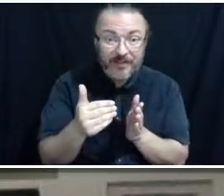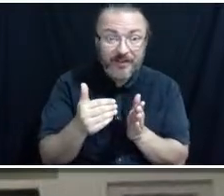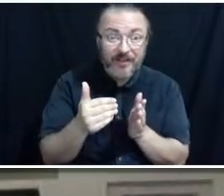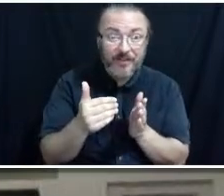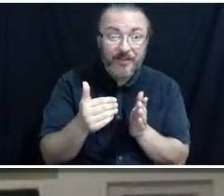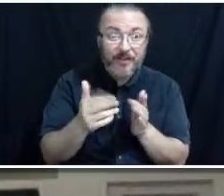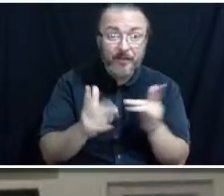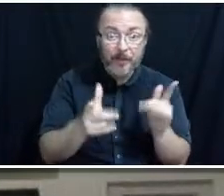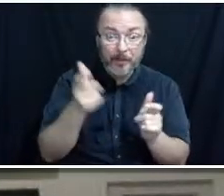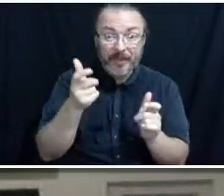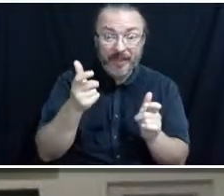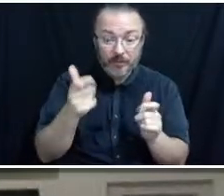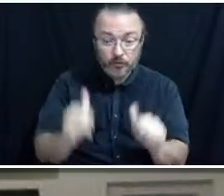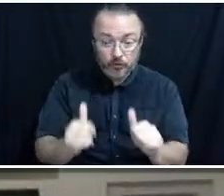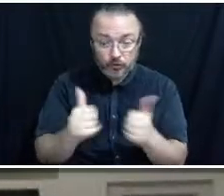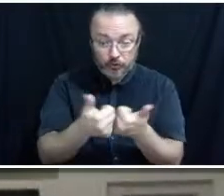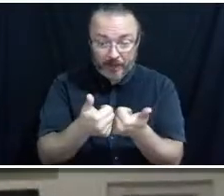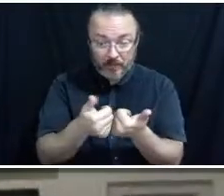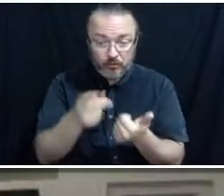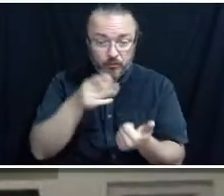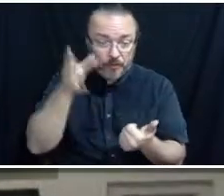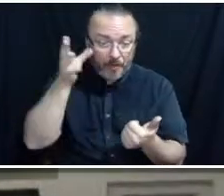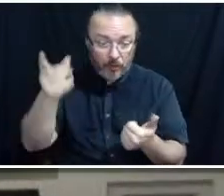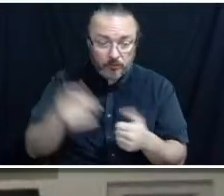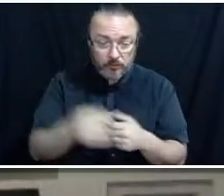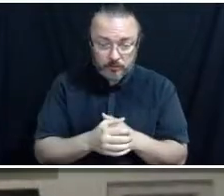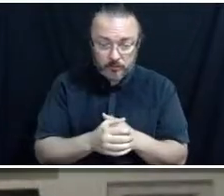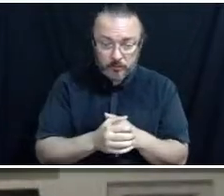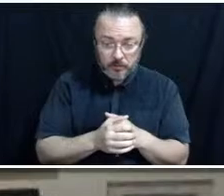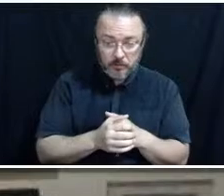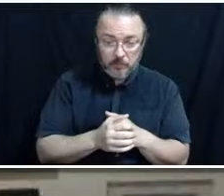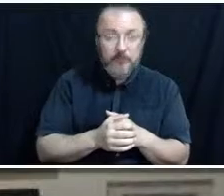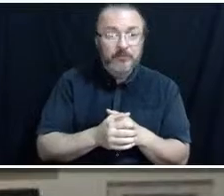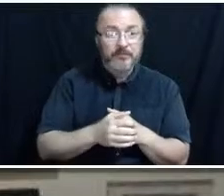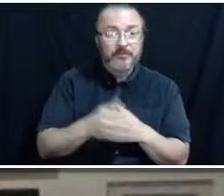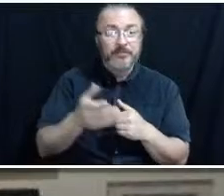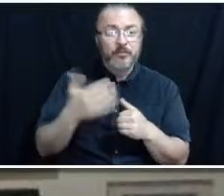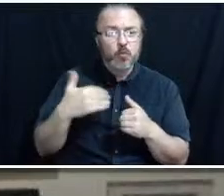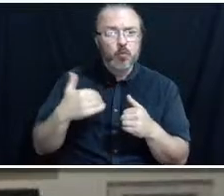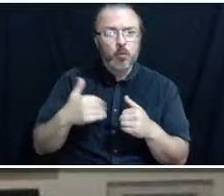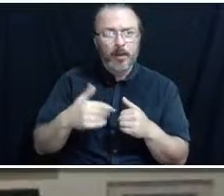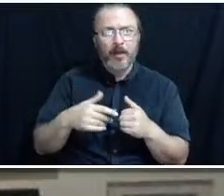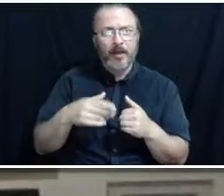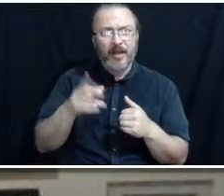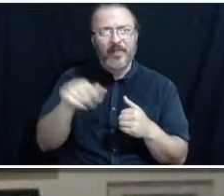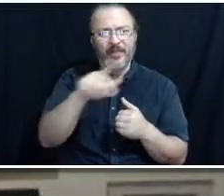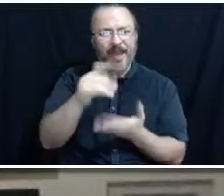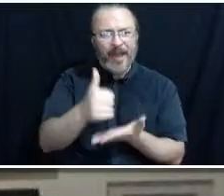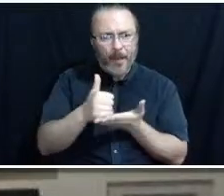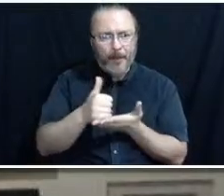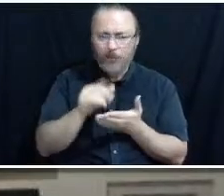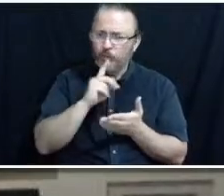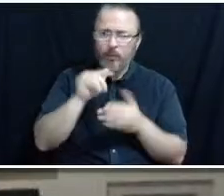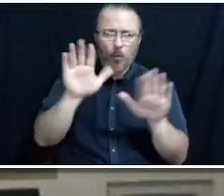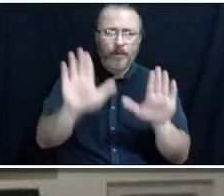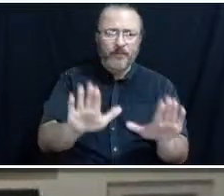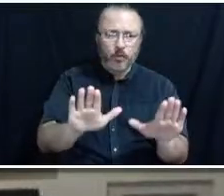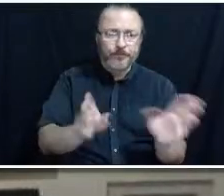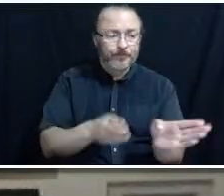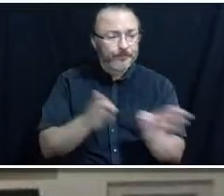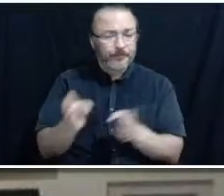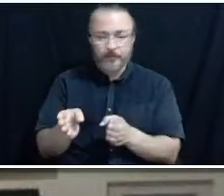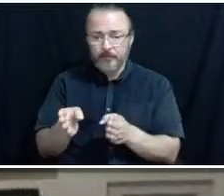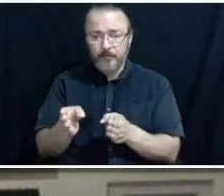souvent, nos alliés les plus sûrs, c'est les parents, les familles. Les parents et les familles nous aident beaucoup. Ce sont les premiers enseignants.